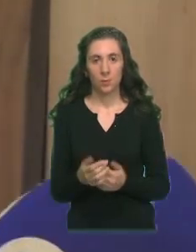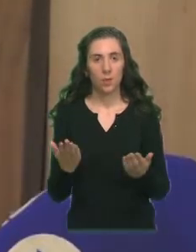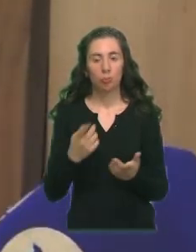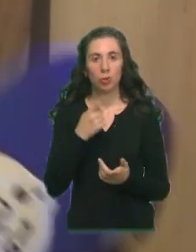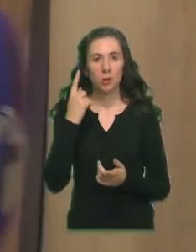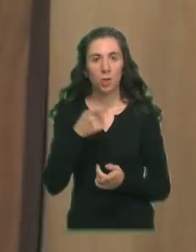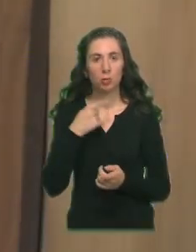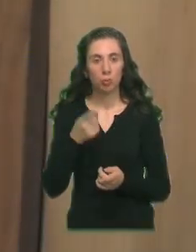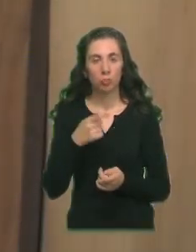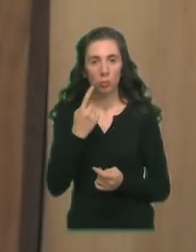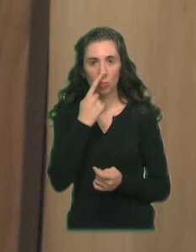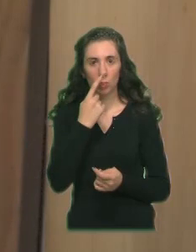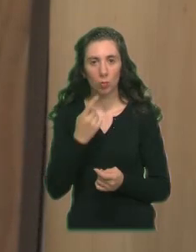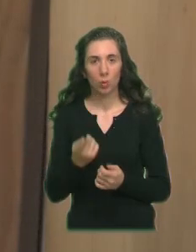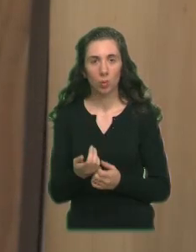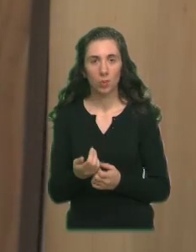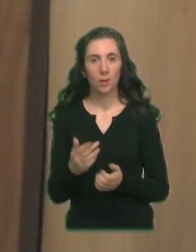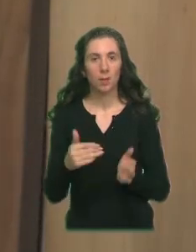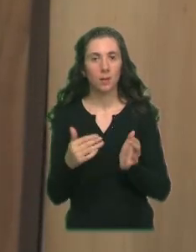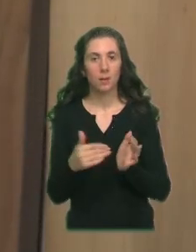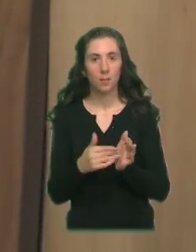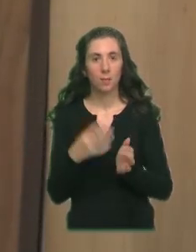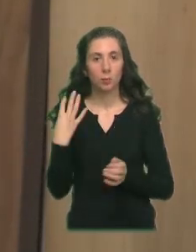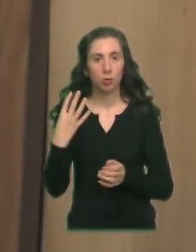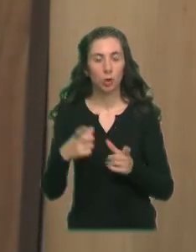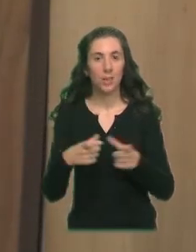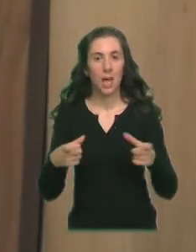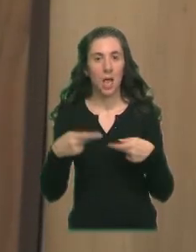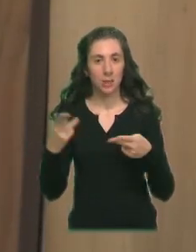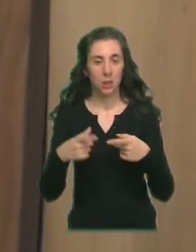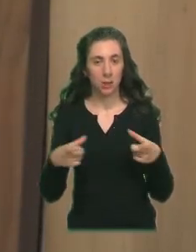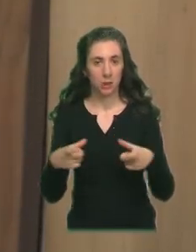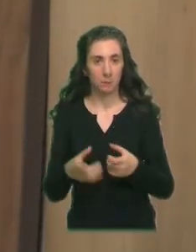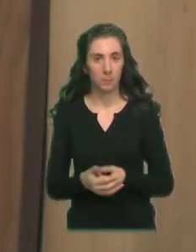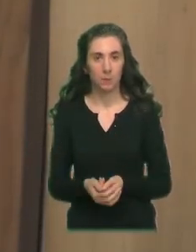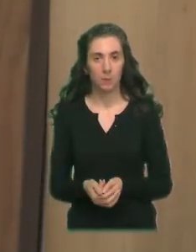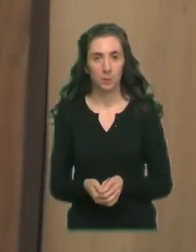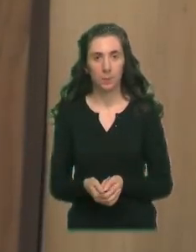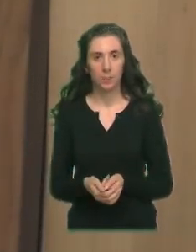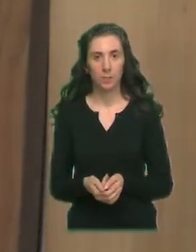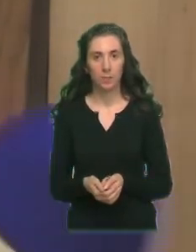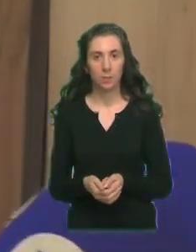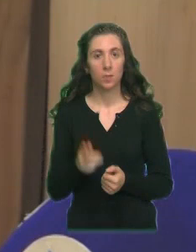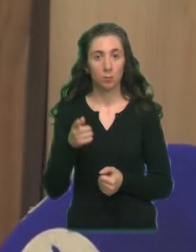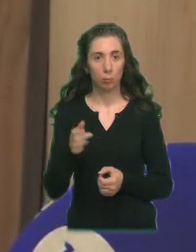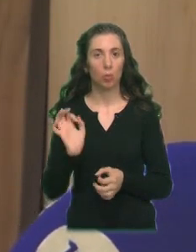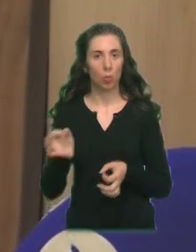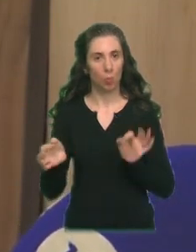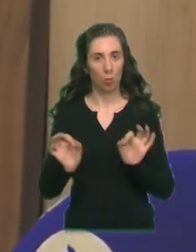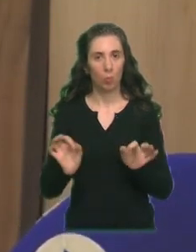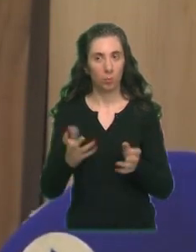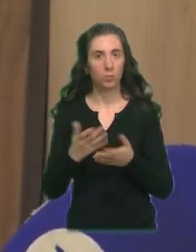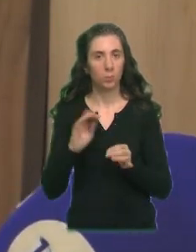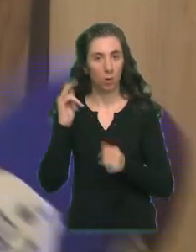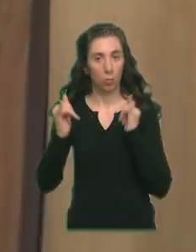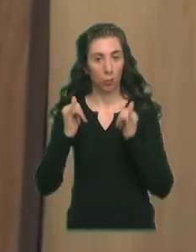Mm-hmm. Što bi to značilo? Mislim, da trebam 40 razglednica. Da. Vi ste se dobro pripremili